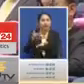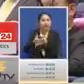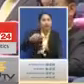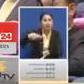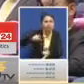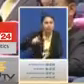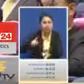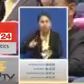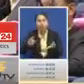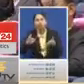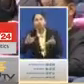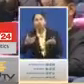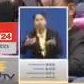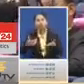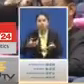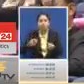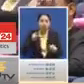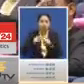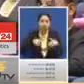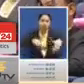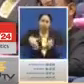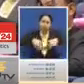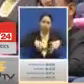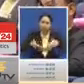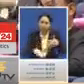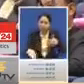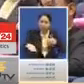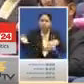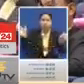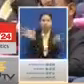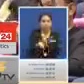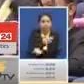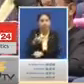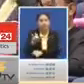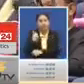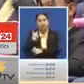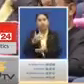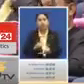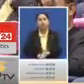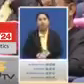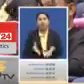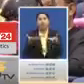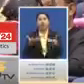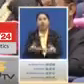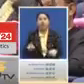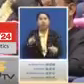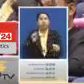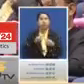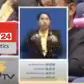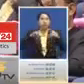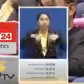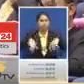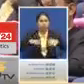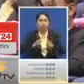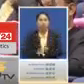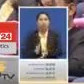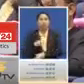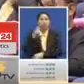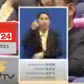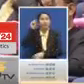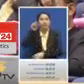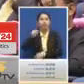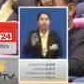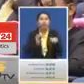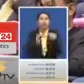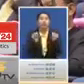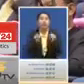อกเงยนั้นน่ะมันจะไปถึงคนทุกชนชั้นไหมในประเทศแล้วมักจะเกิดผลในตรงกันข้ามด้วยเราไปมุ่งในตัวเลข